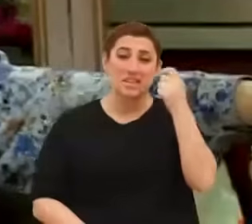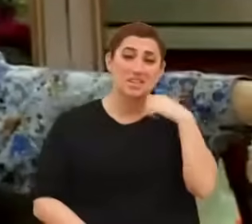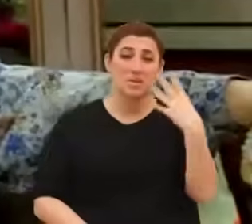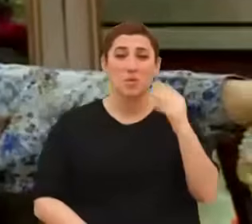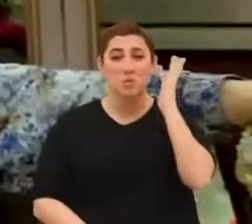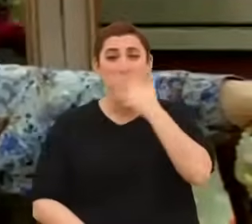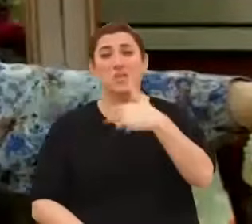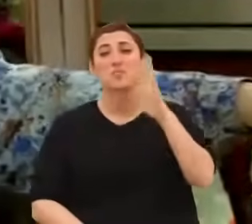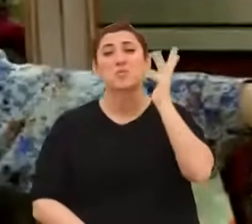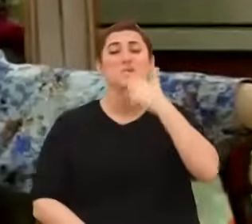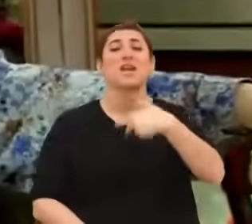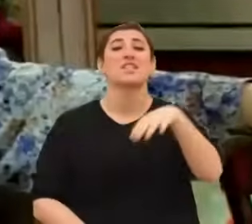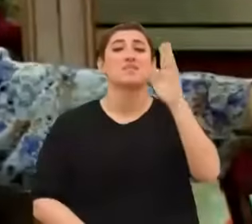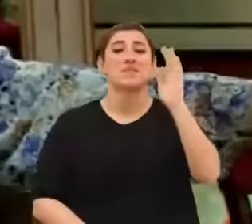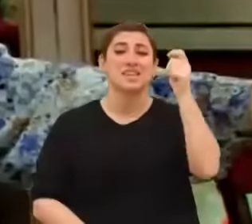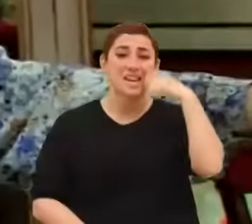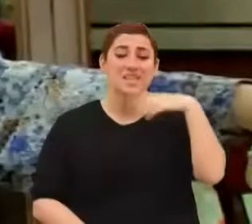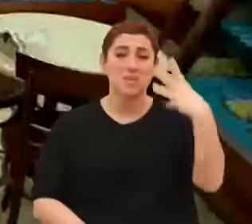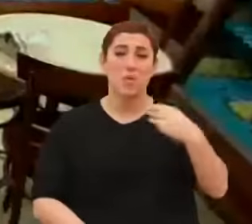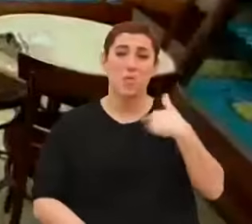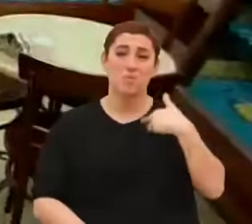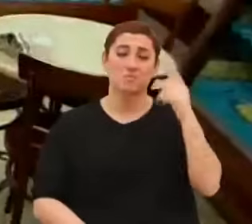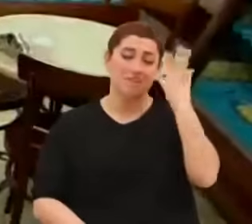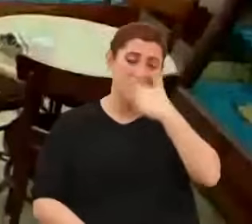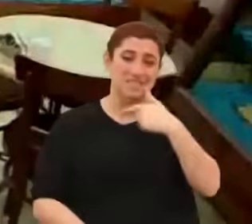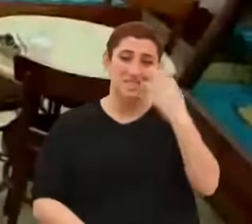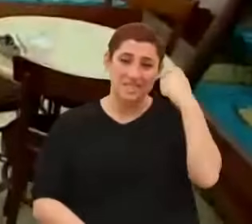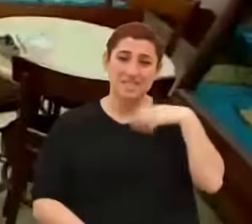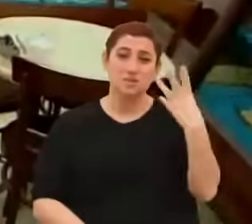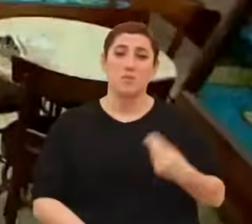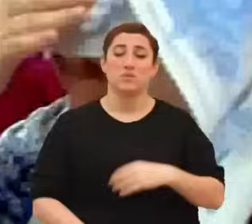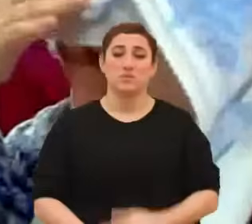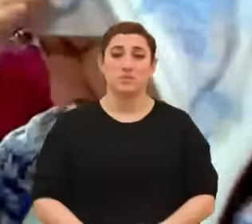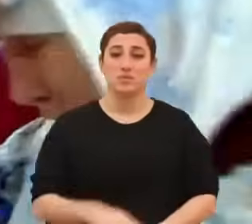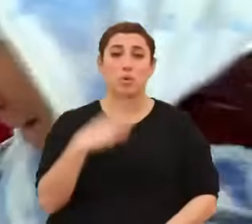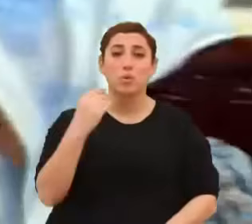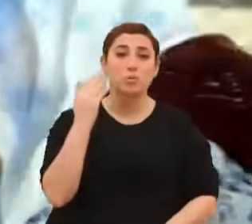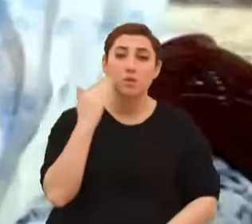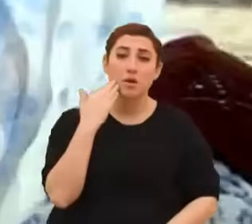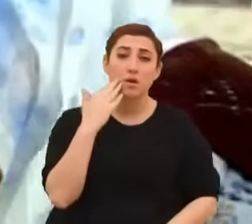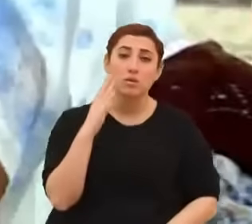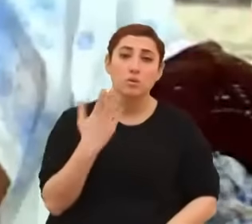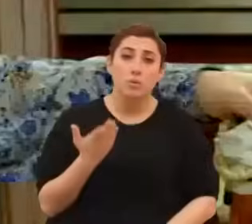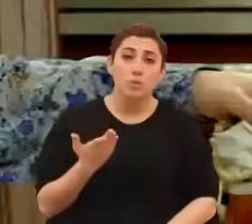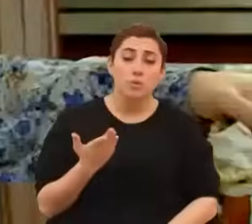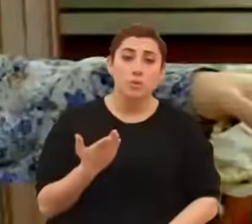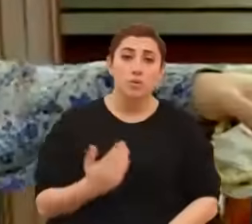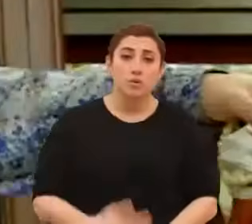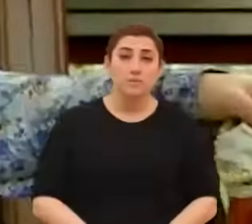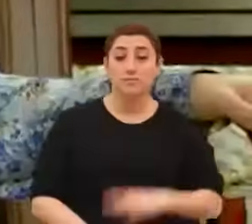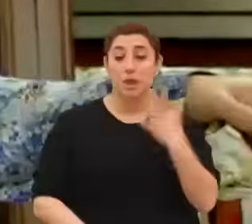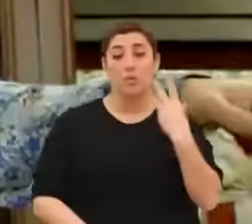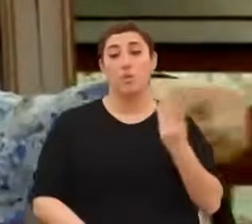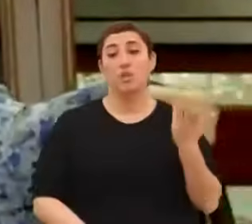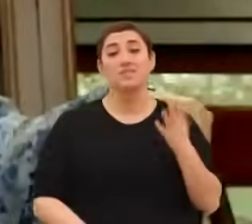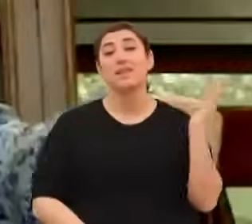olduk. Utanmay, utanmay. Rezil olduk, rezil olduk. Hayırdır babaanneciğim, ne oldu ya? Ne